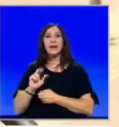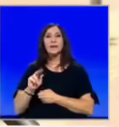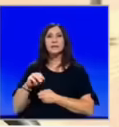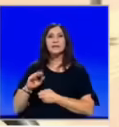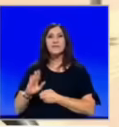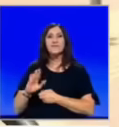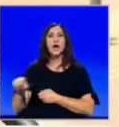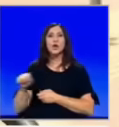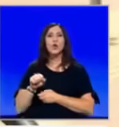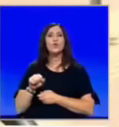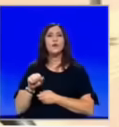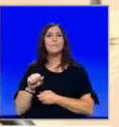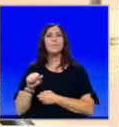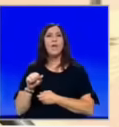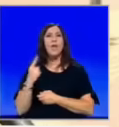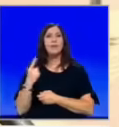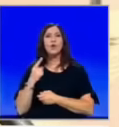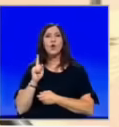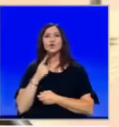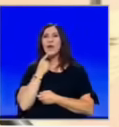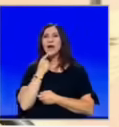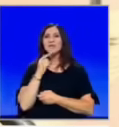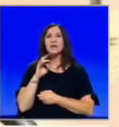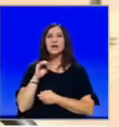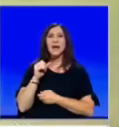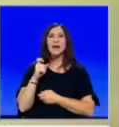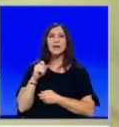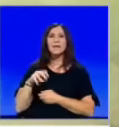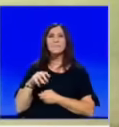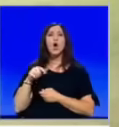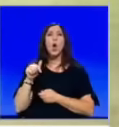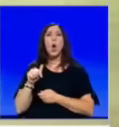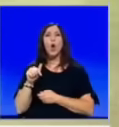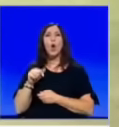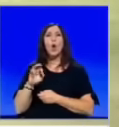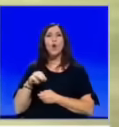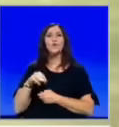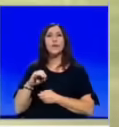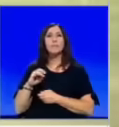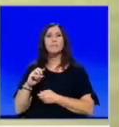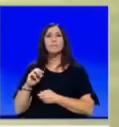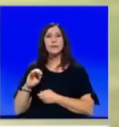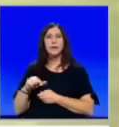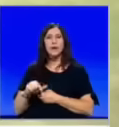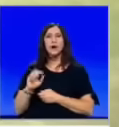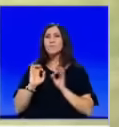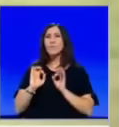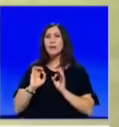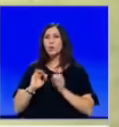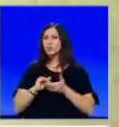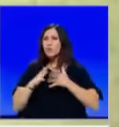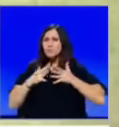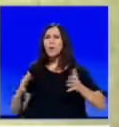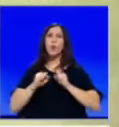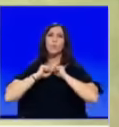Ръководи я един, се казва Рахим Готенберг. В момента организира много протести